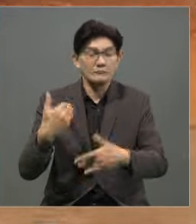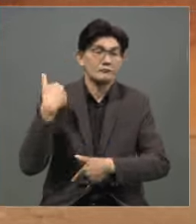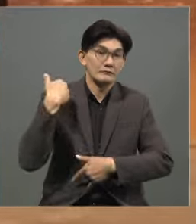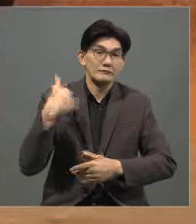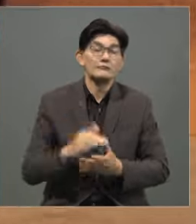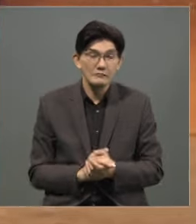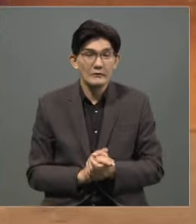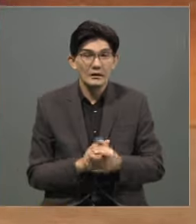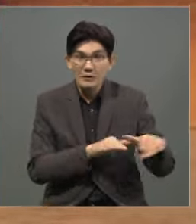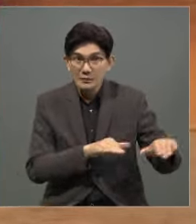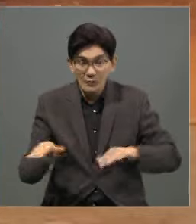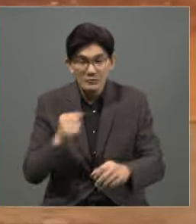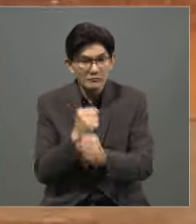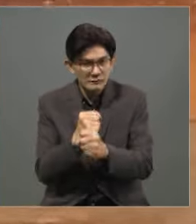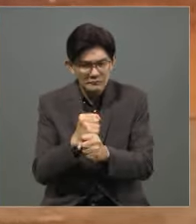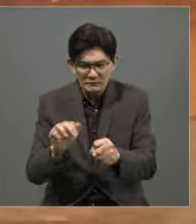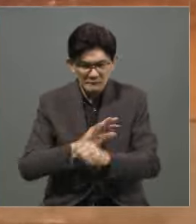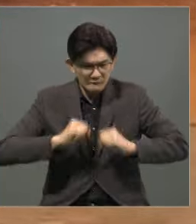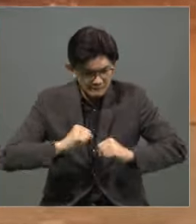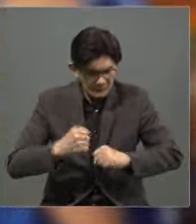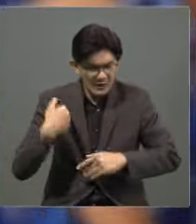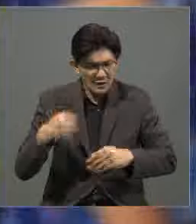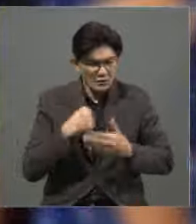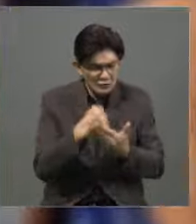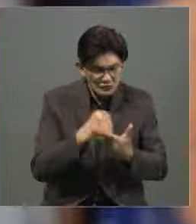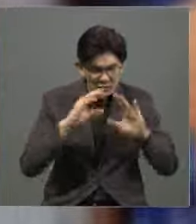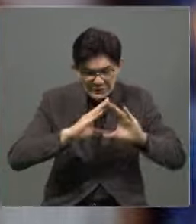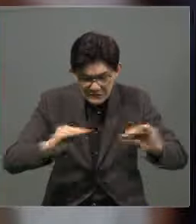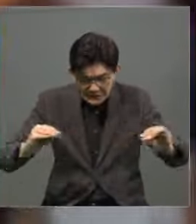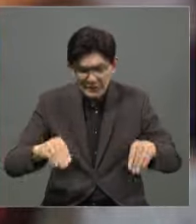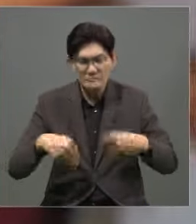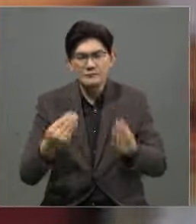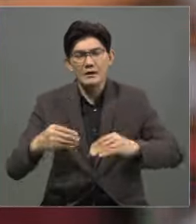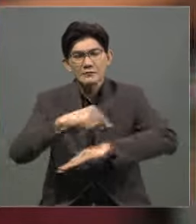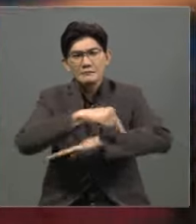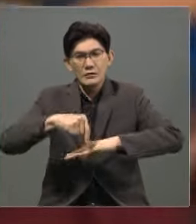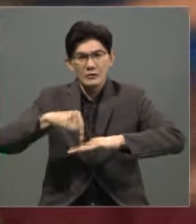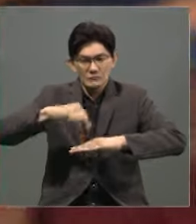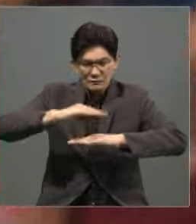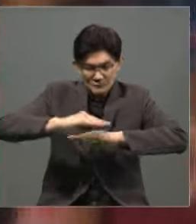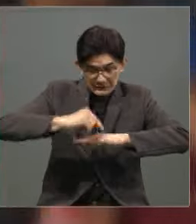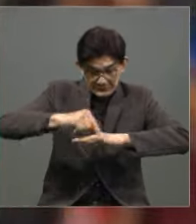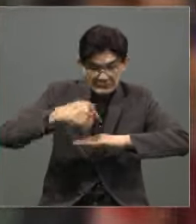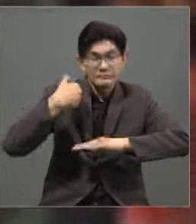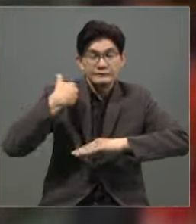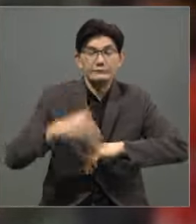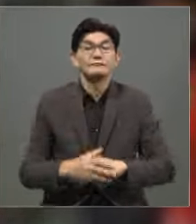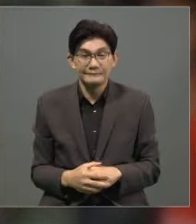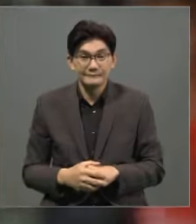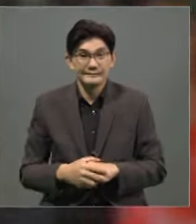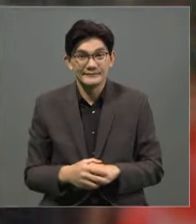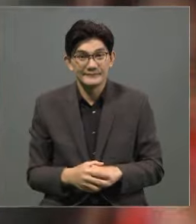จำเป็นและพร้อมดำเนินการอย่างเต็มที่เพื่อนำความสงบสุขกลับคืนสู่พื้นที่ชายแดนไทยเมียนมาร์ครับ